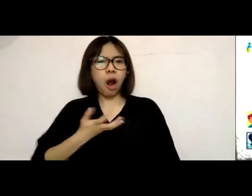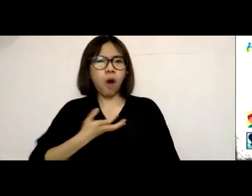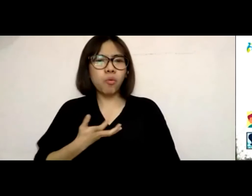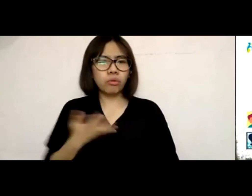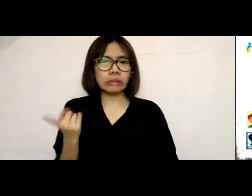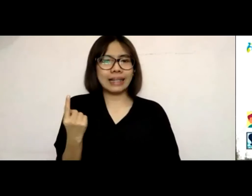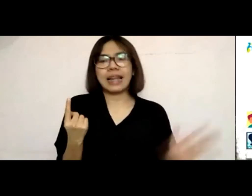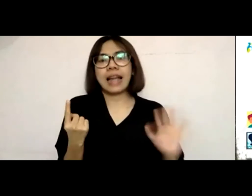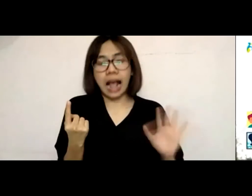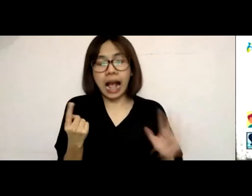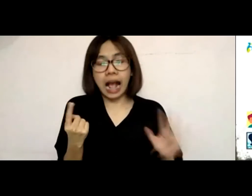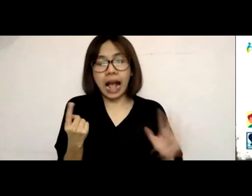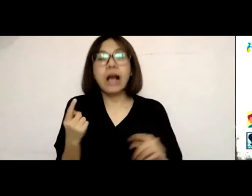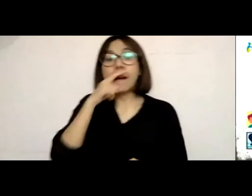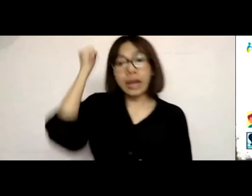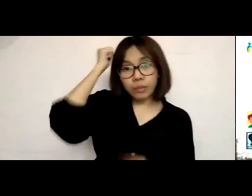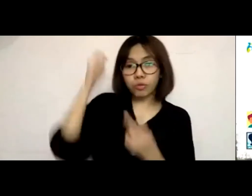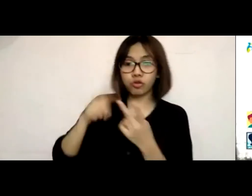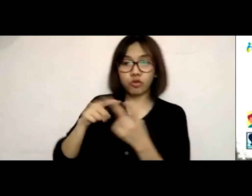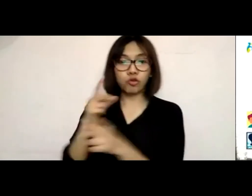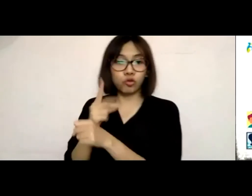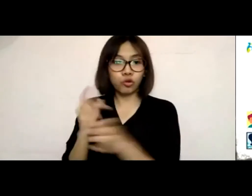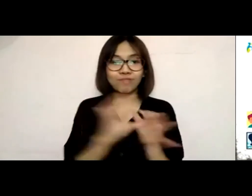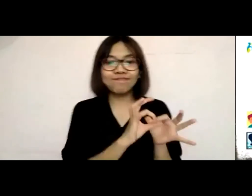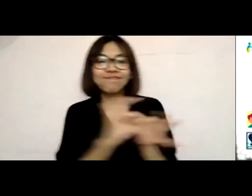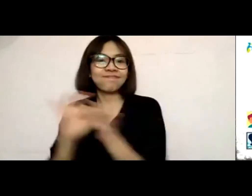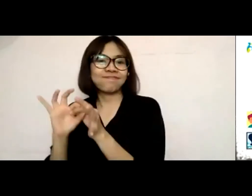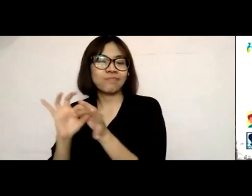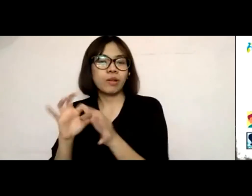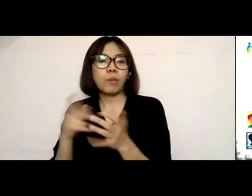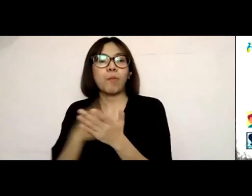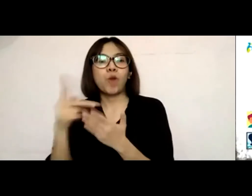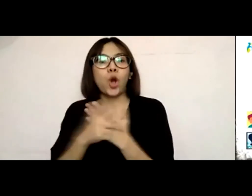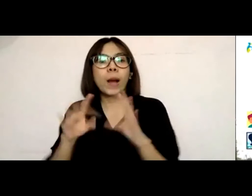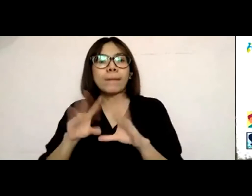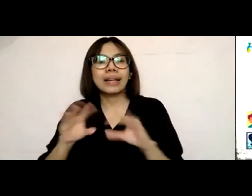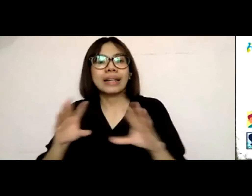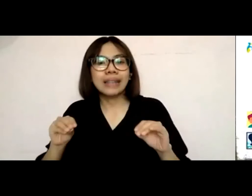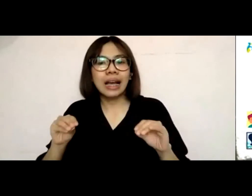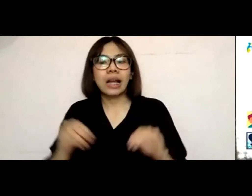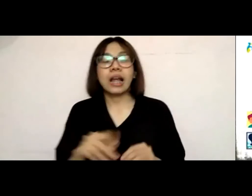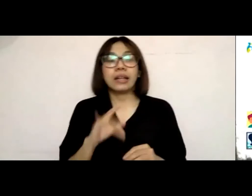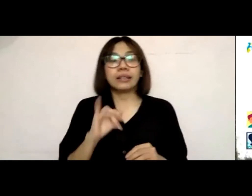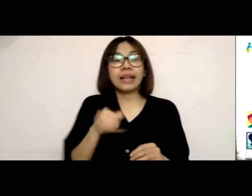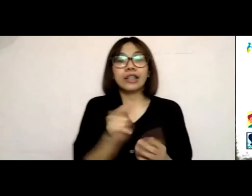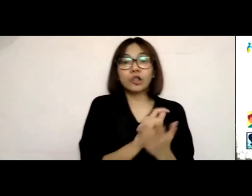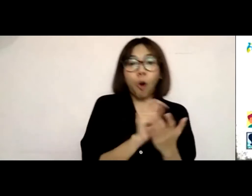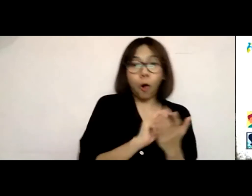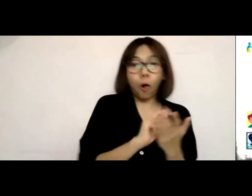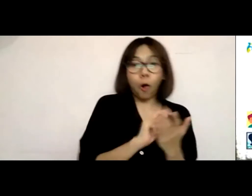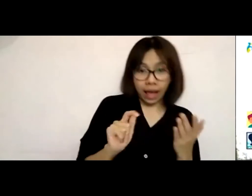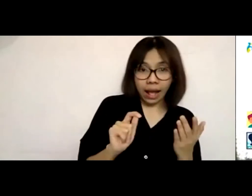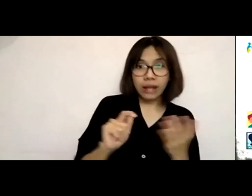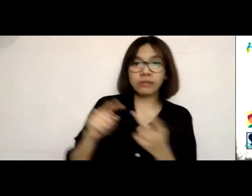tapi menjadi program kerja bersama antara sekolah dan orang tua. Nah, itu kita